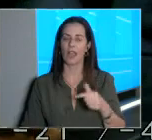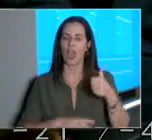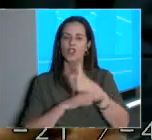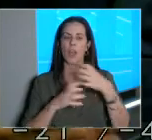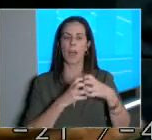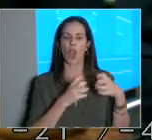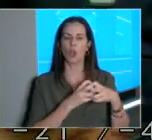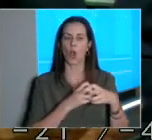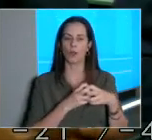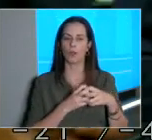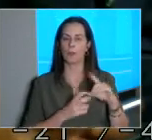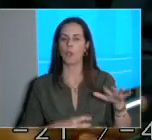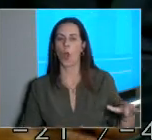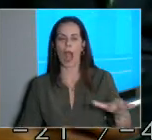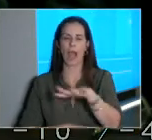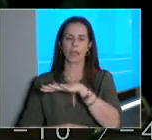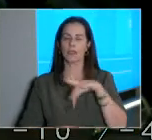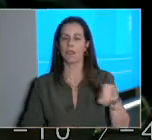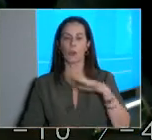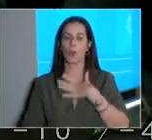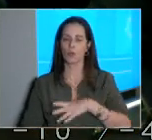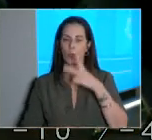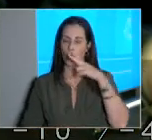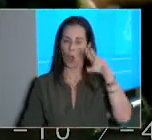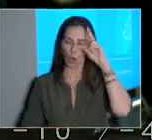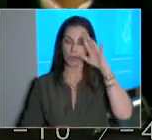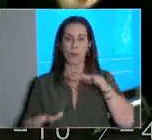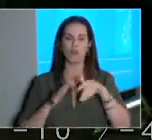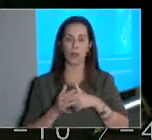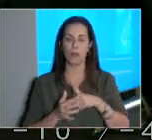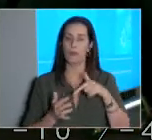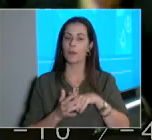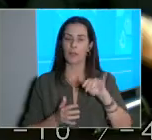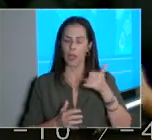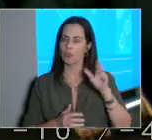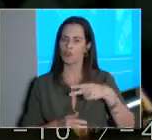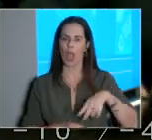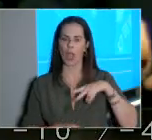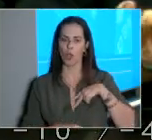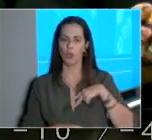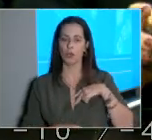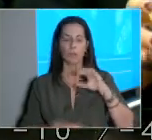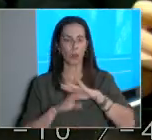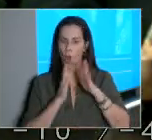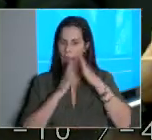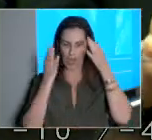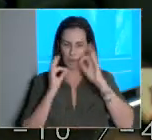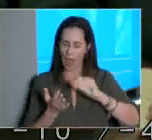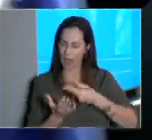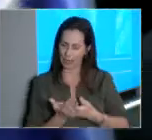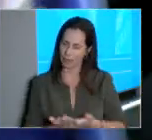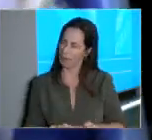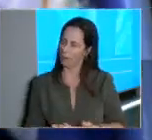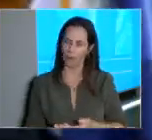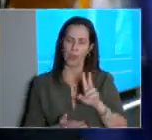מחנות שנמצאים ופרוסים בכל הארץ, והם רוצים לראות את הליכוד בשלטון, ולהם כן יש אחריות. אז עם כל הכבוד לחתימה הזאת,